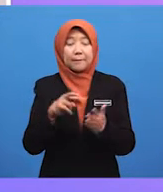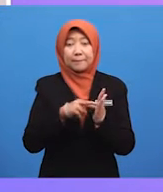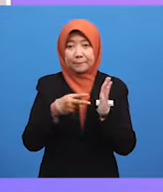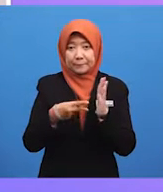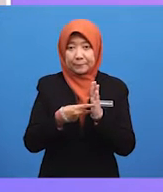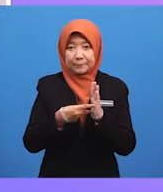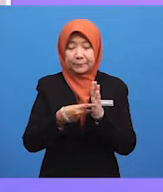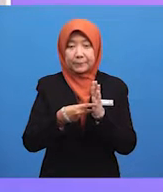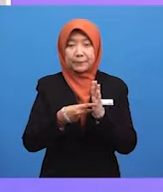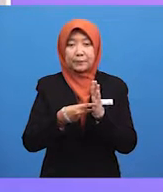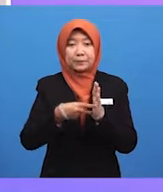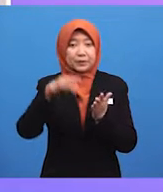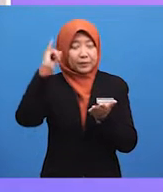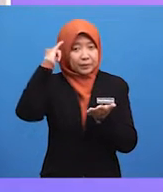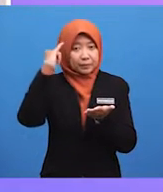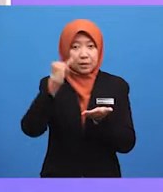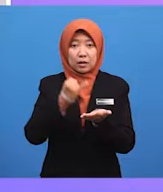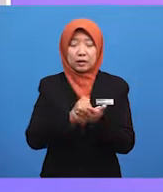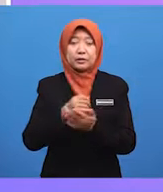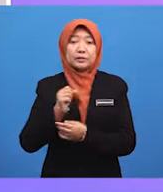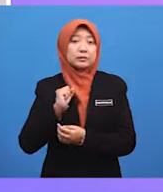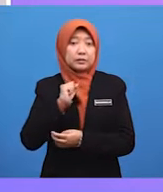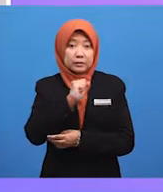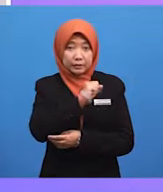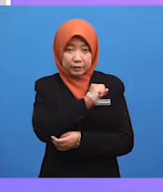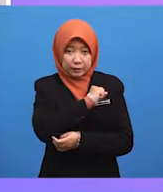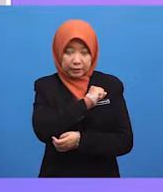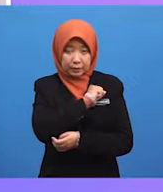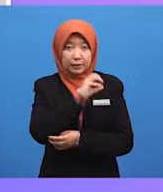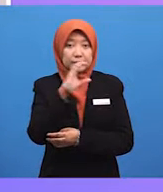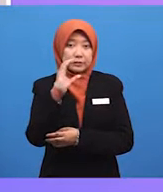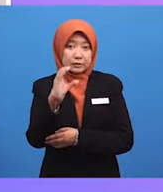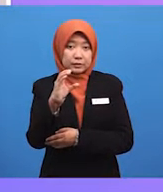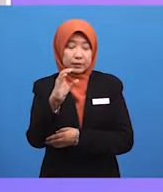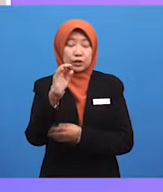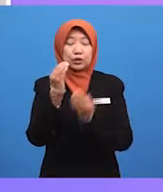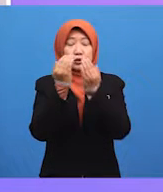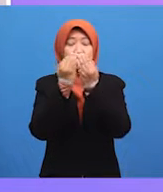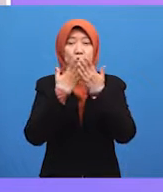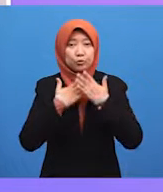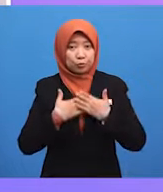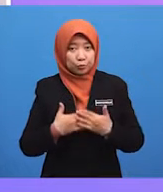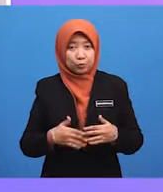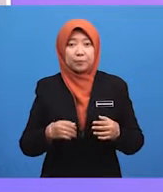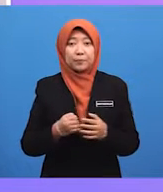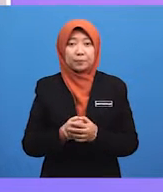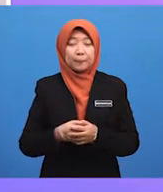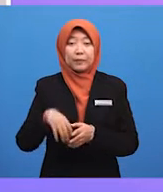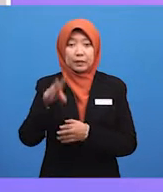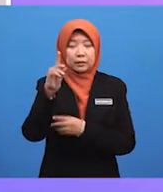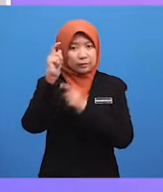iman, B. syirik, C. syukur, D.